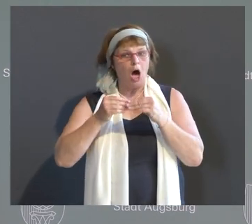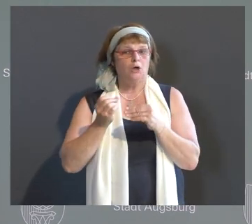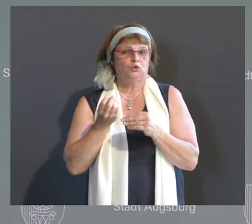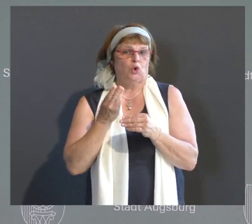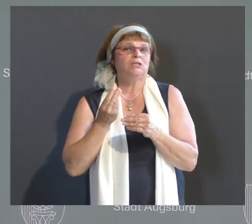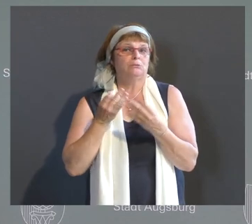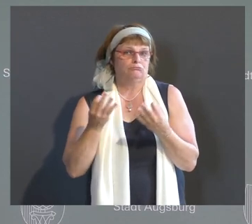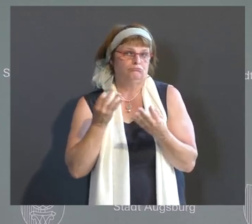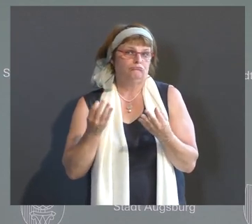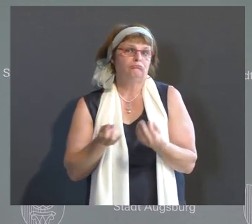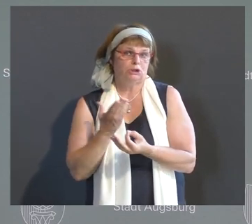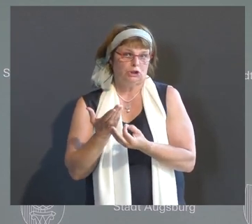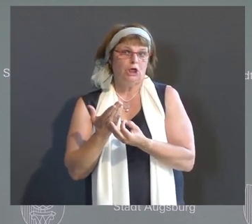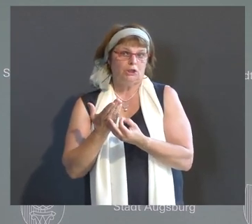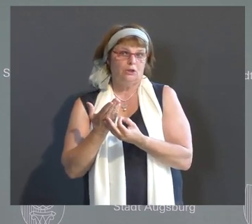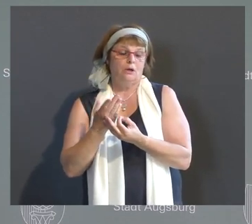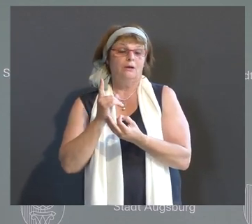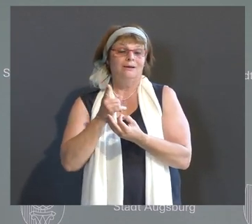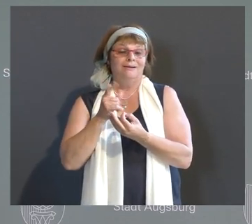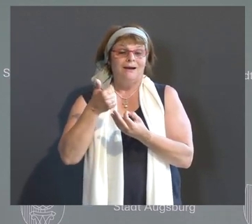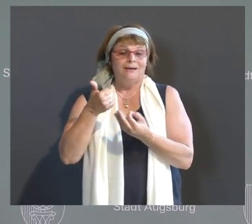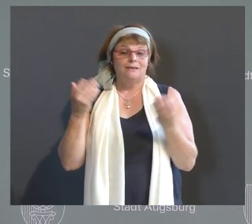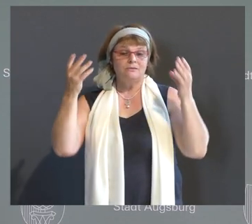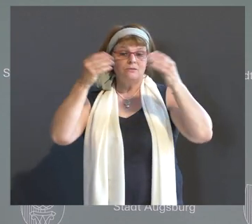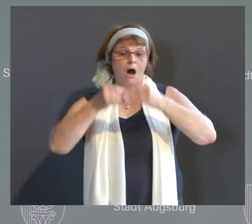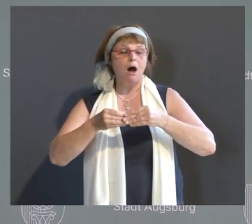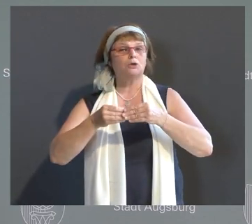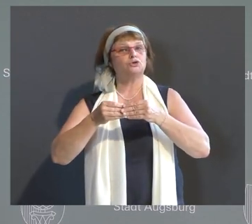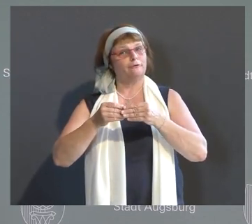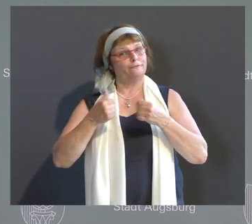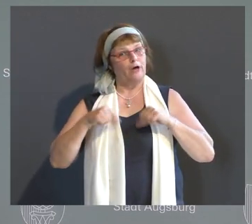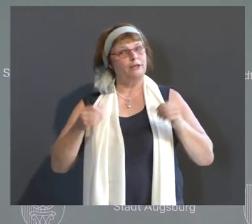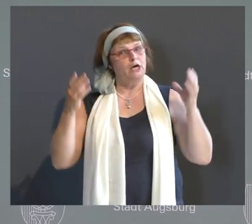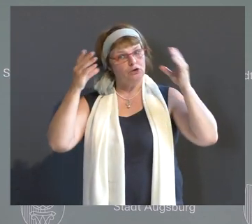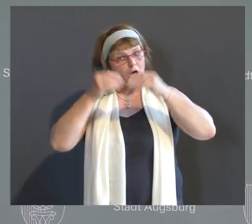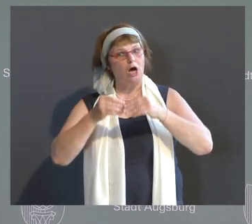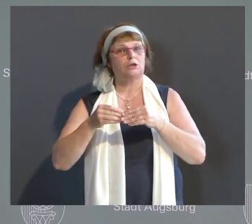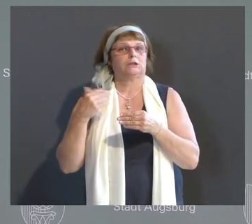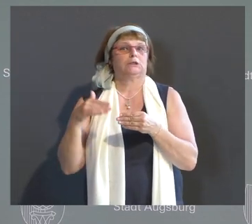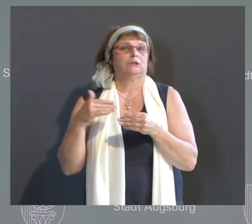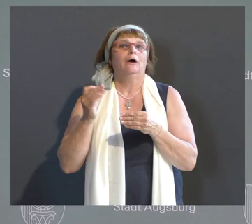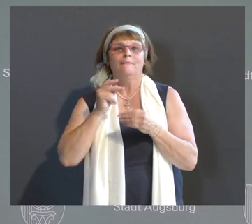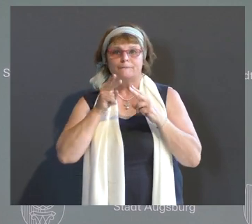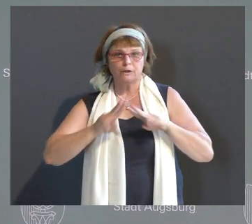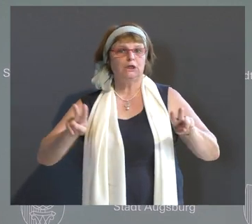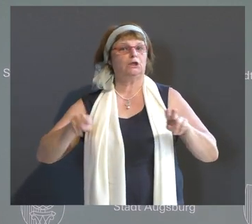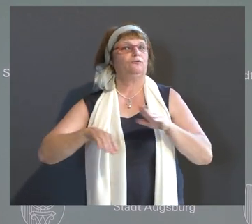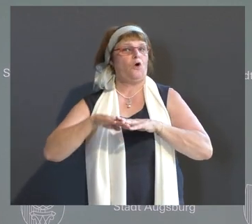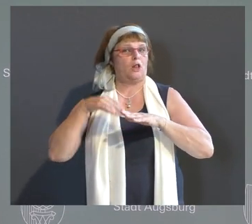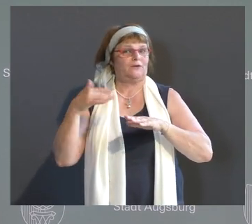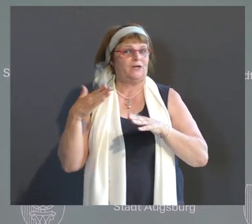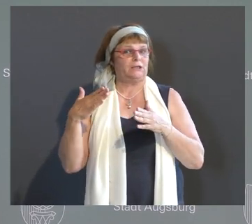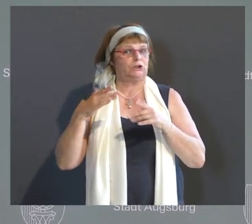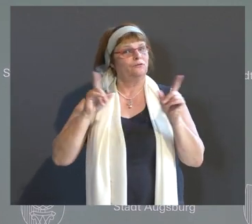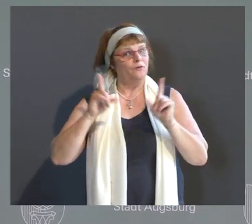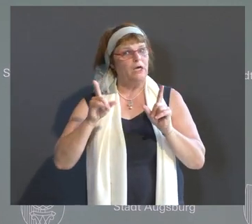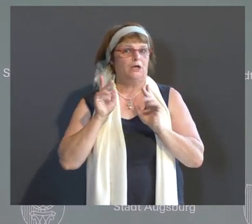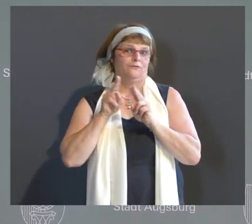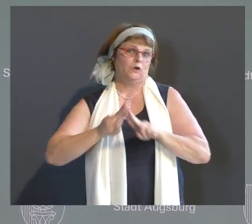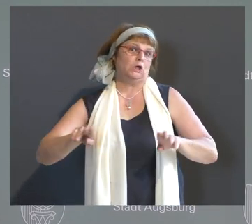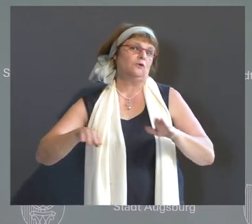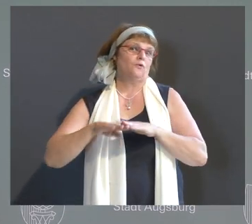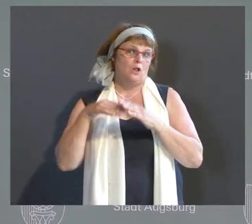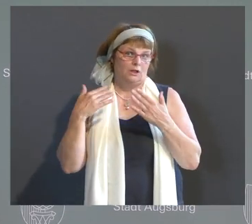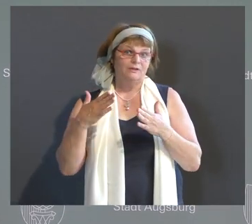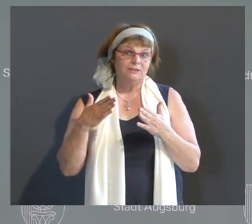aber es war eine Nacht, in denen das Feiern, das friedliche Feiern im Vordergrund stand. Was in der Nacht von Samstag auf